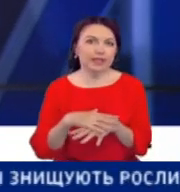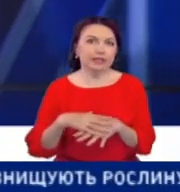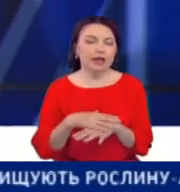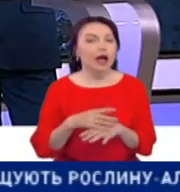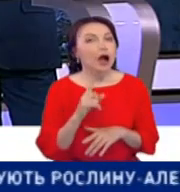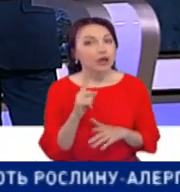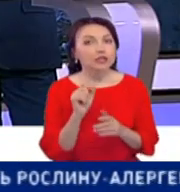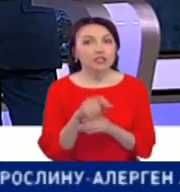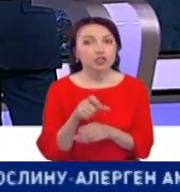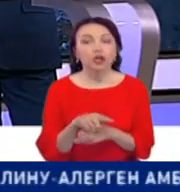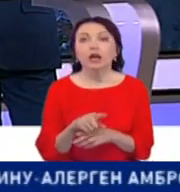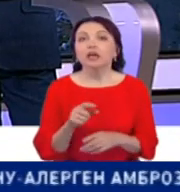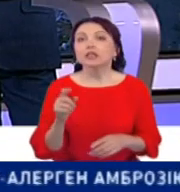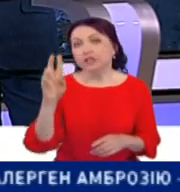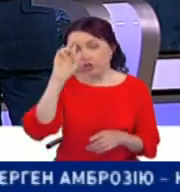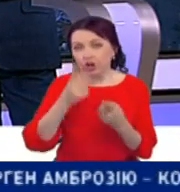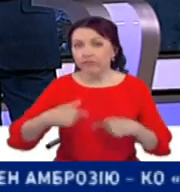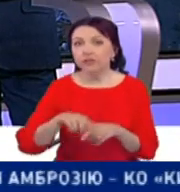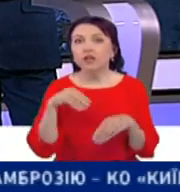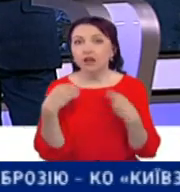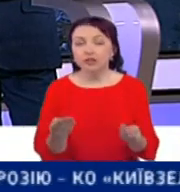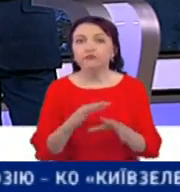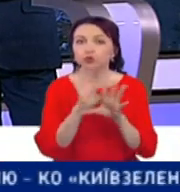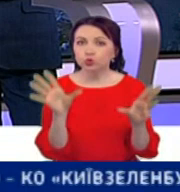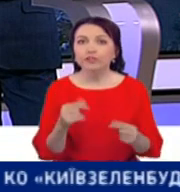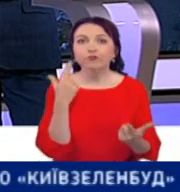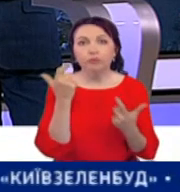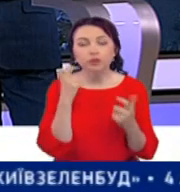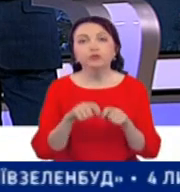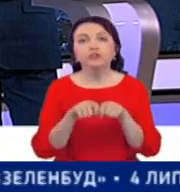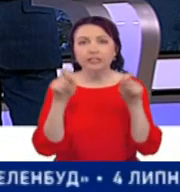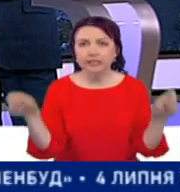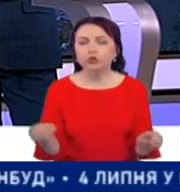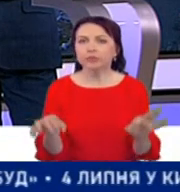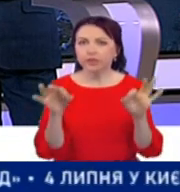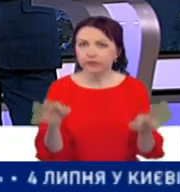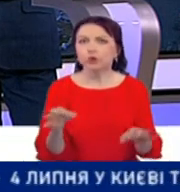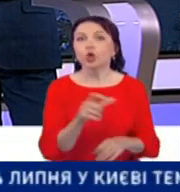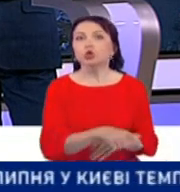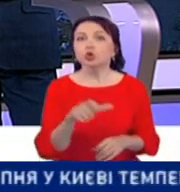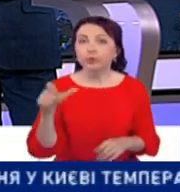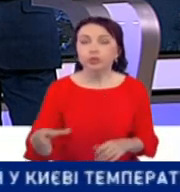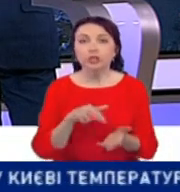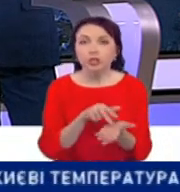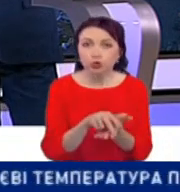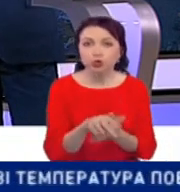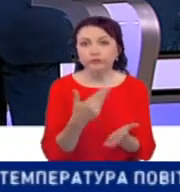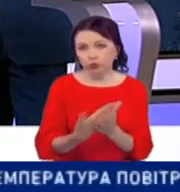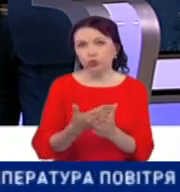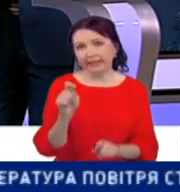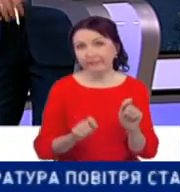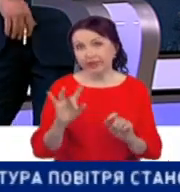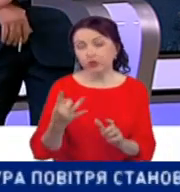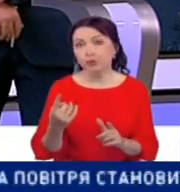Але задача держави – надати всю інформацію відкрито, об'єктивно, для того, щоб людина, ідучи на референдум, могла чітко